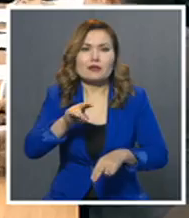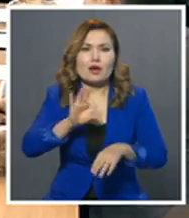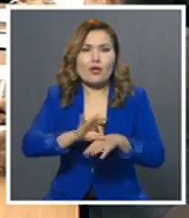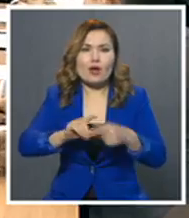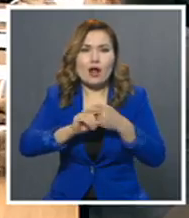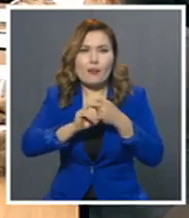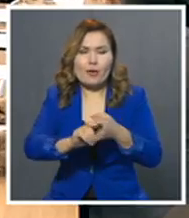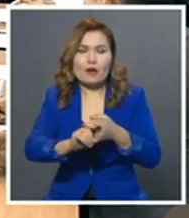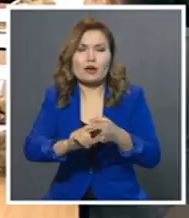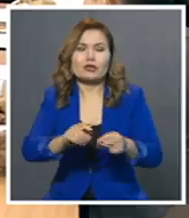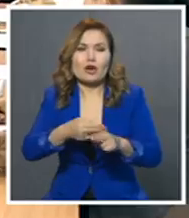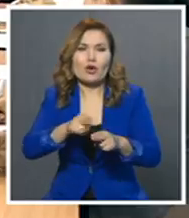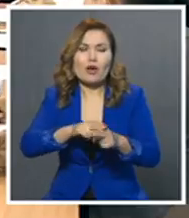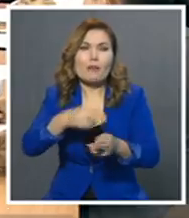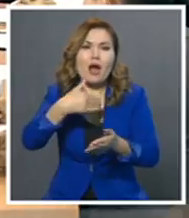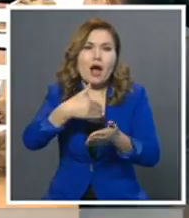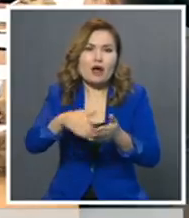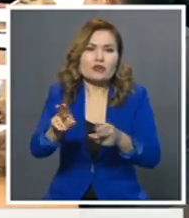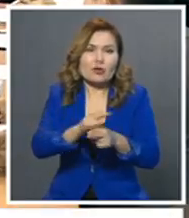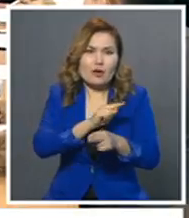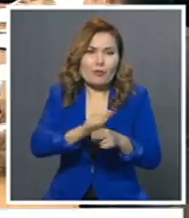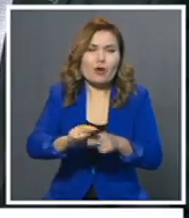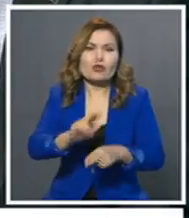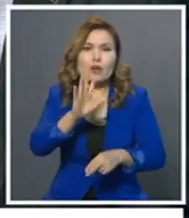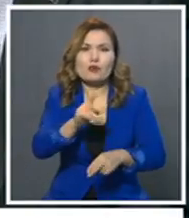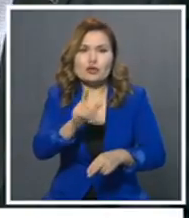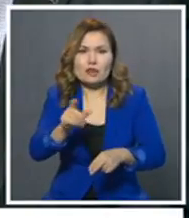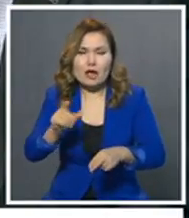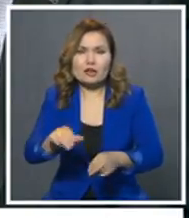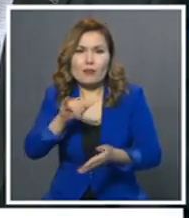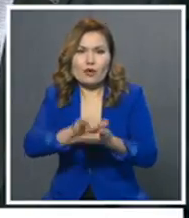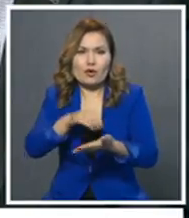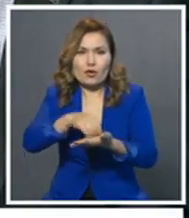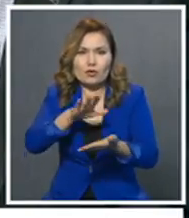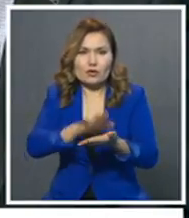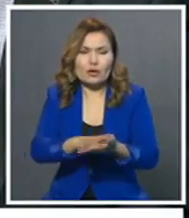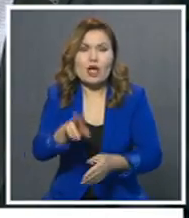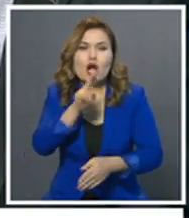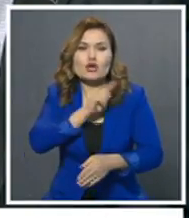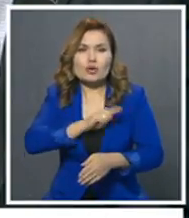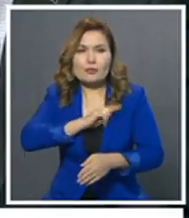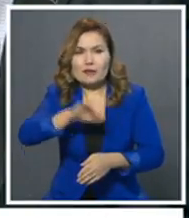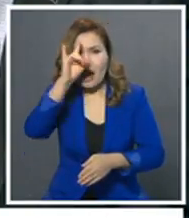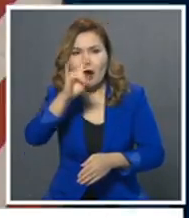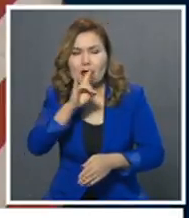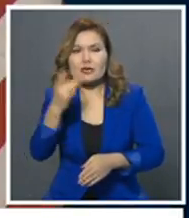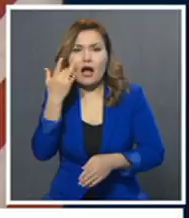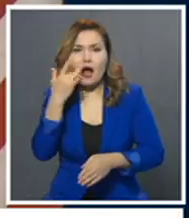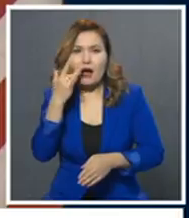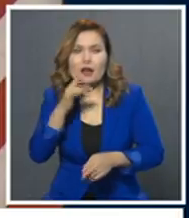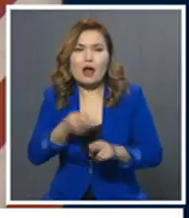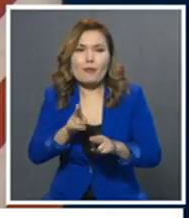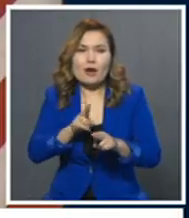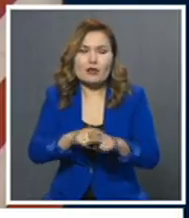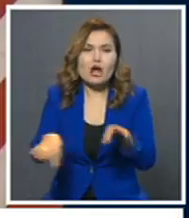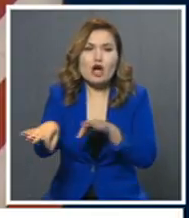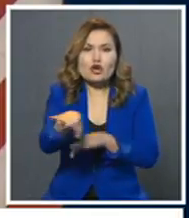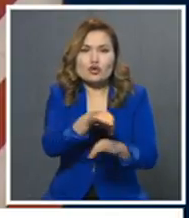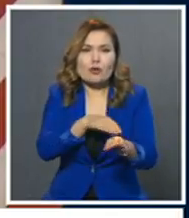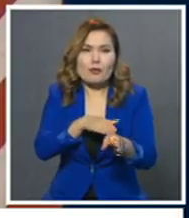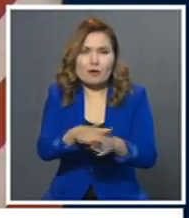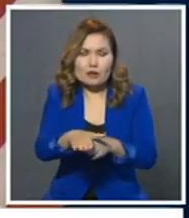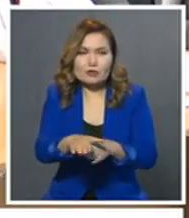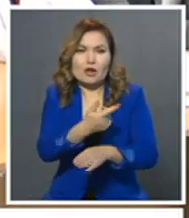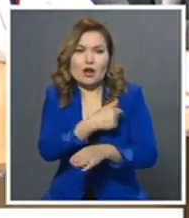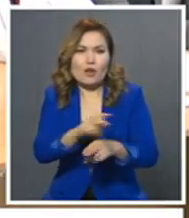жұқтырып емделуден бас тартып жүрген 500-ге адам есепке алынды. Мұндай жұмыстар Қазақстан мен ақш арасындағы флагман жобасы аясында